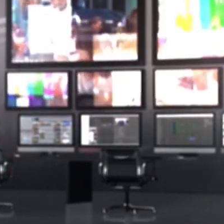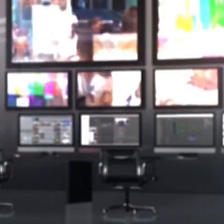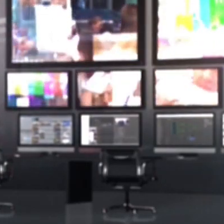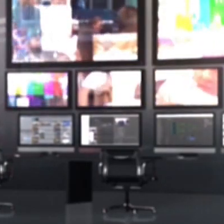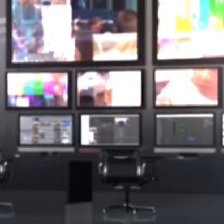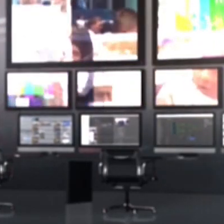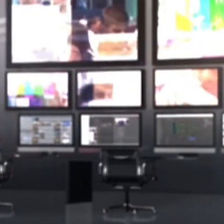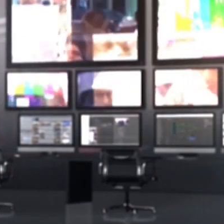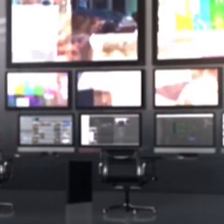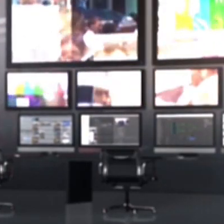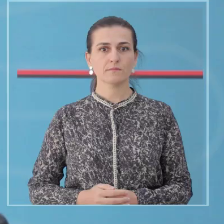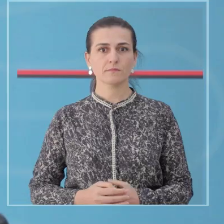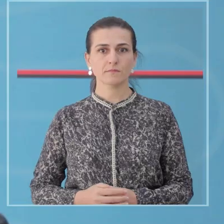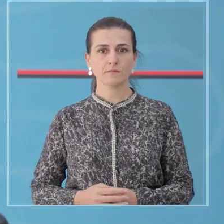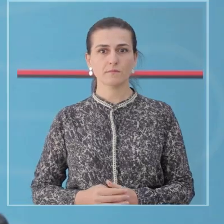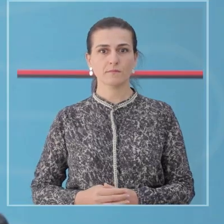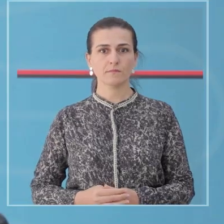pozitiv 6 raste të reja.